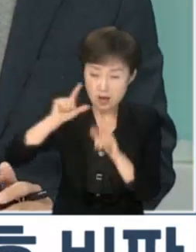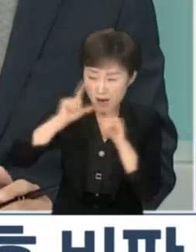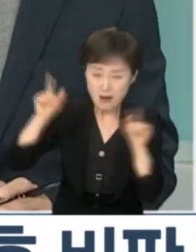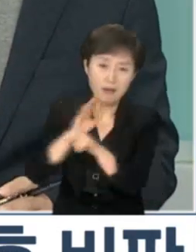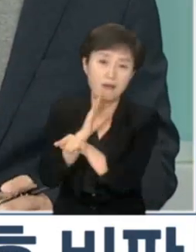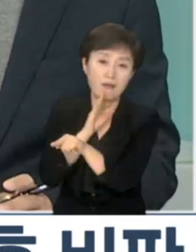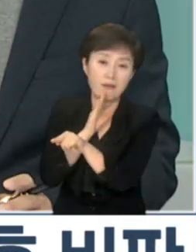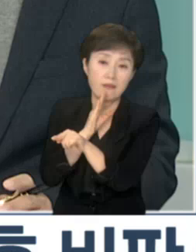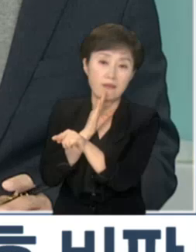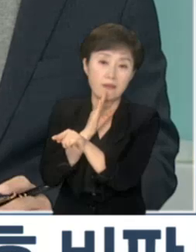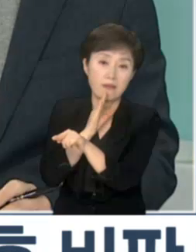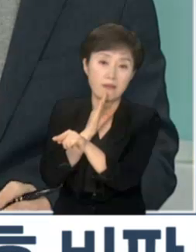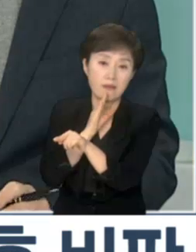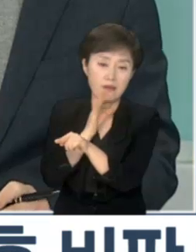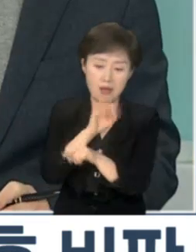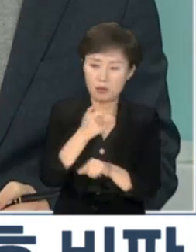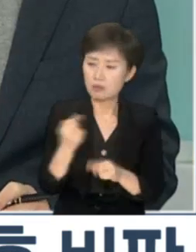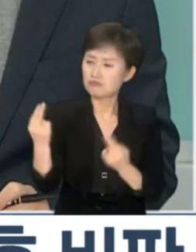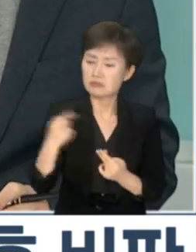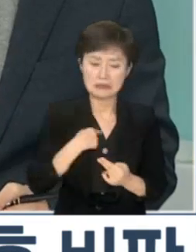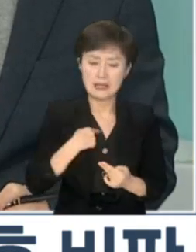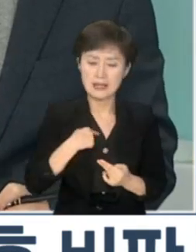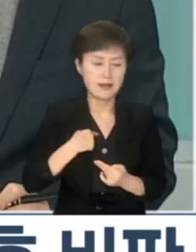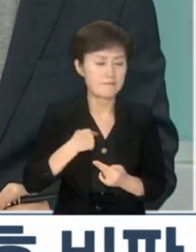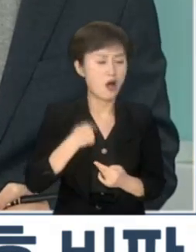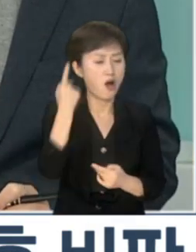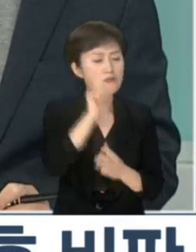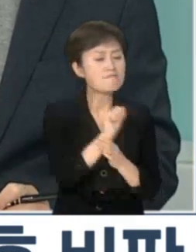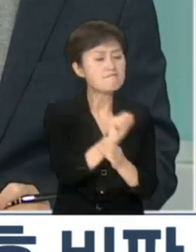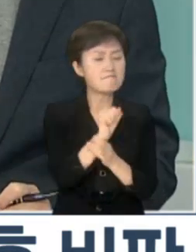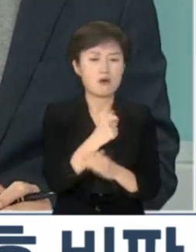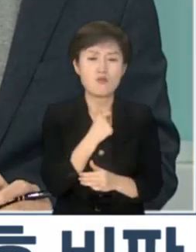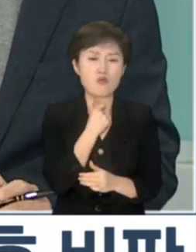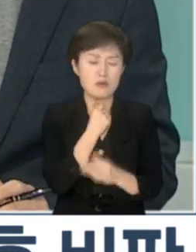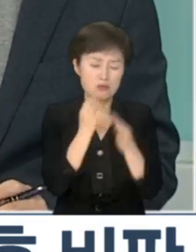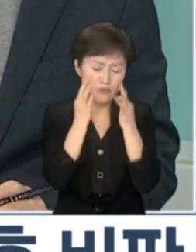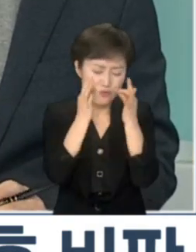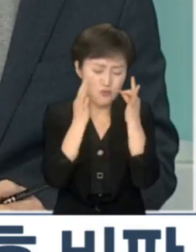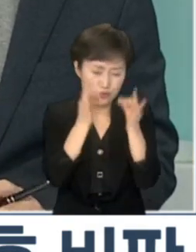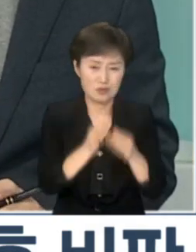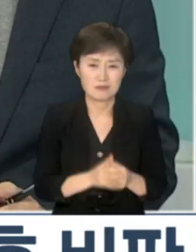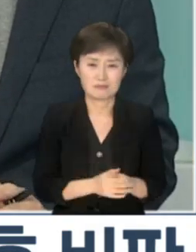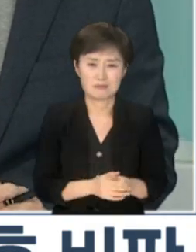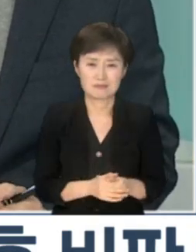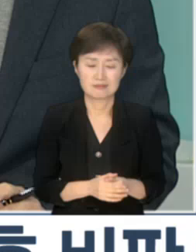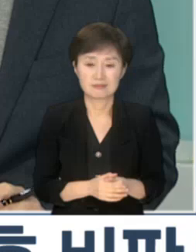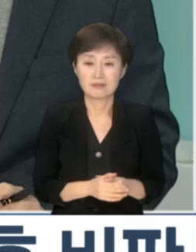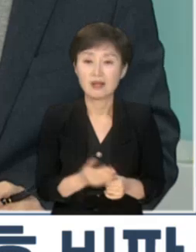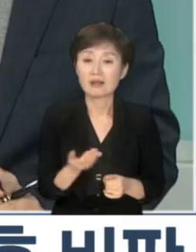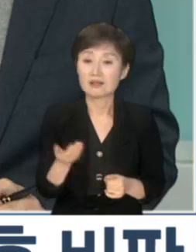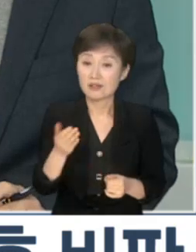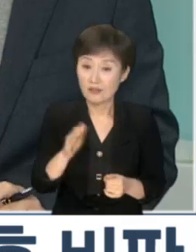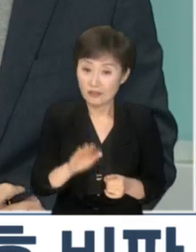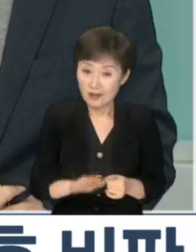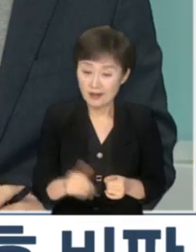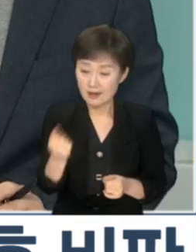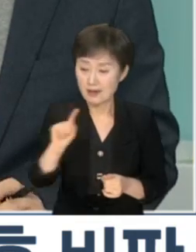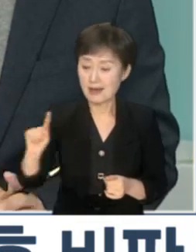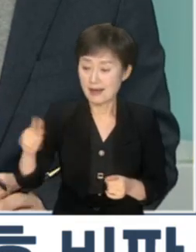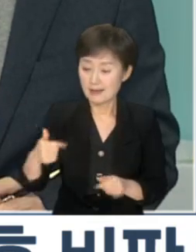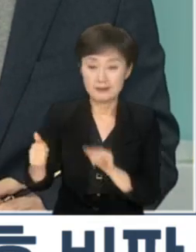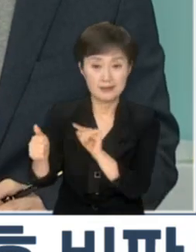보수층에서는. 그런 거에 대해서 본인도 있다라는 것을 자기 부각을 계속 시키려는 끊임없는 시도라고 저는 보고 있습니다. 그런데 이 한동훈 장관